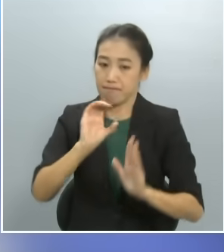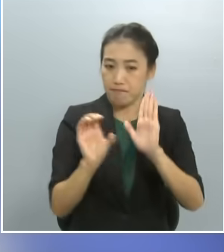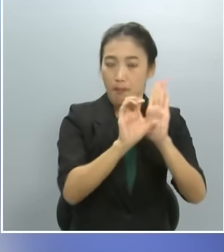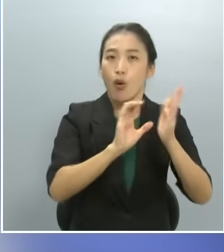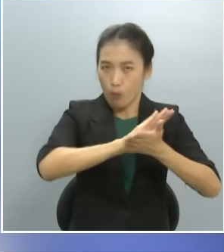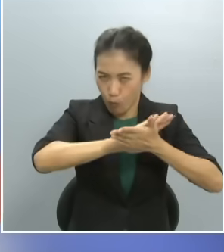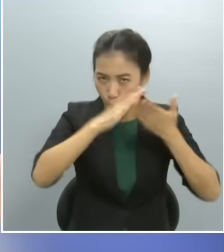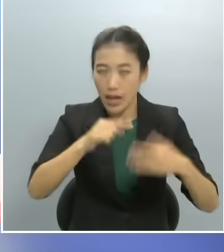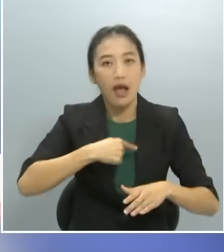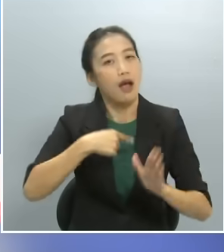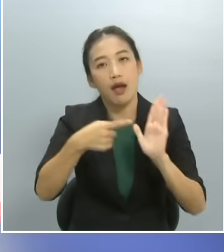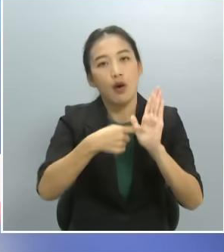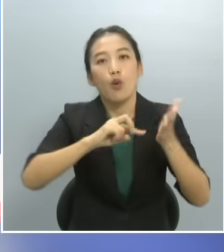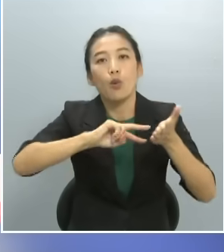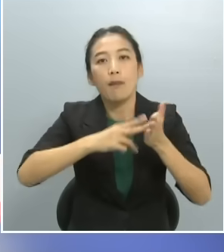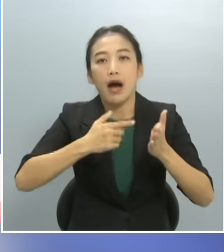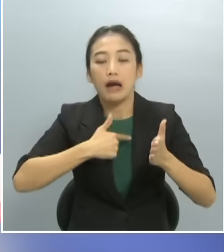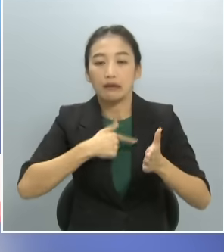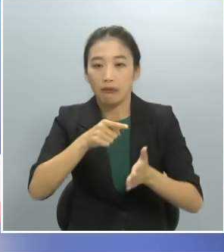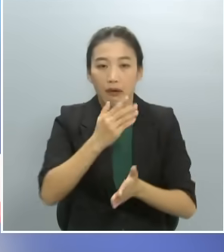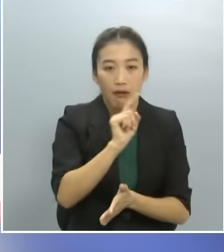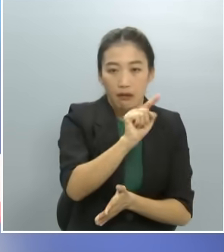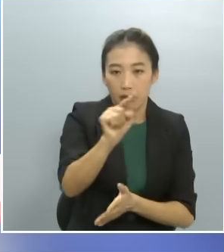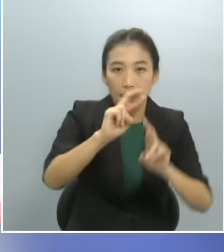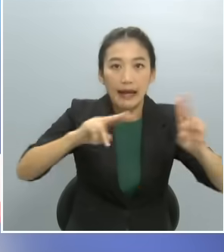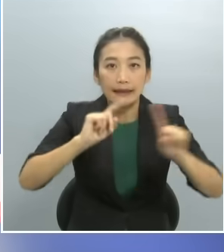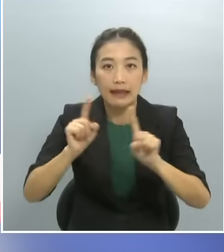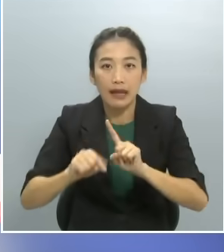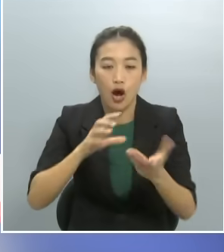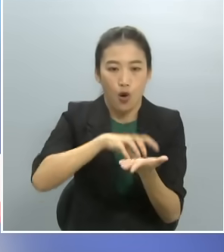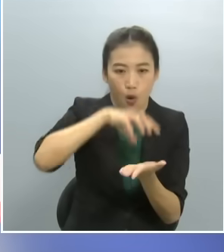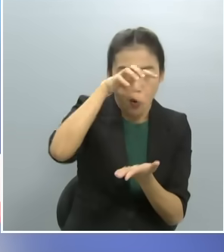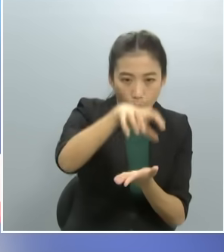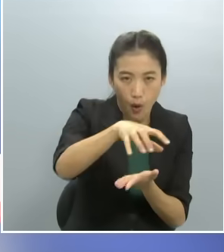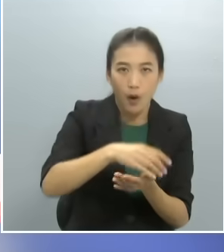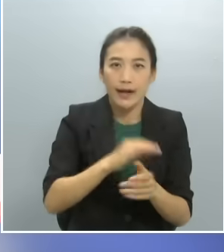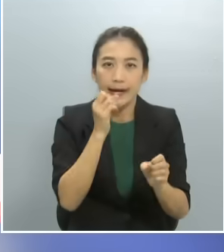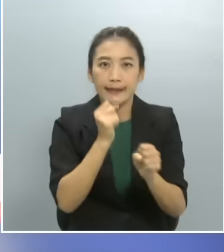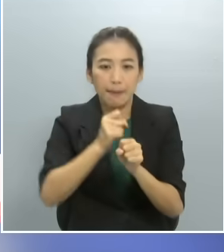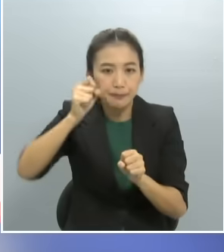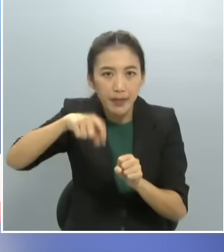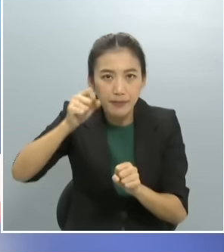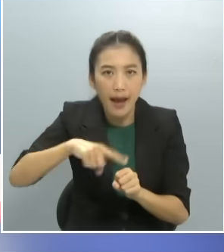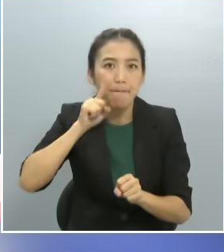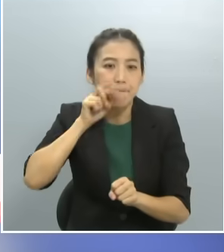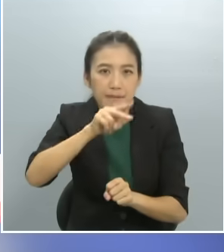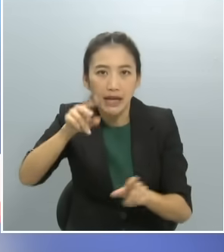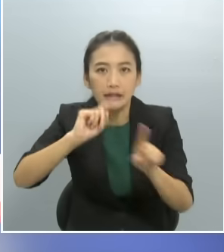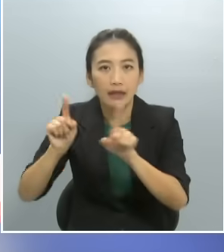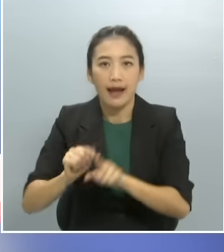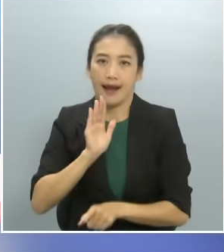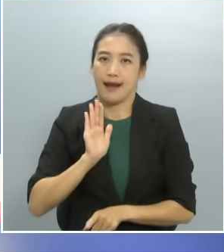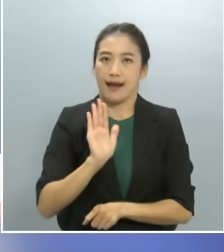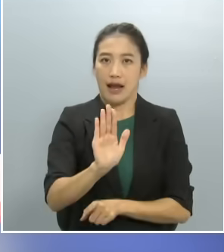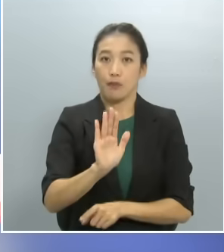สงวนสิทธิ์ห้ามลอกเลียนแบบทำซ้ำดัดแปลงแก้ไขสงวนสิทธิ์ห้ามนำชื่อแบรนด์ปังชาทั้ง